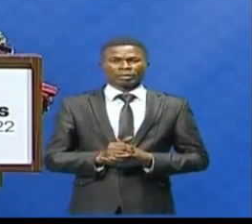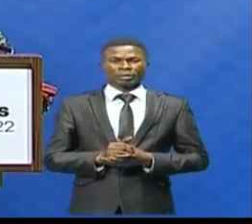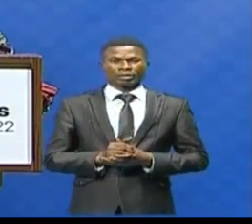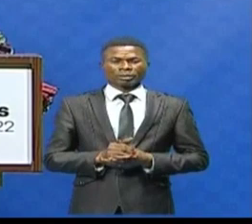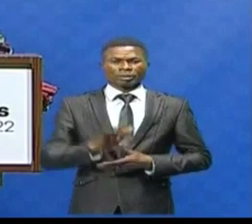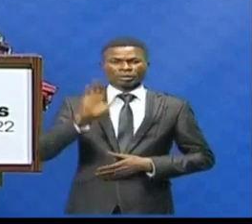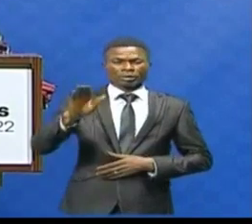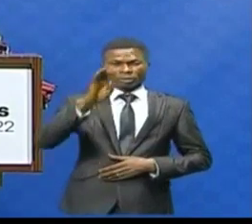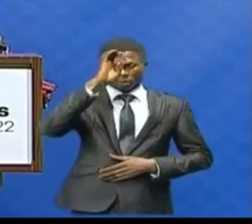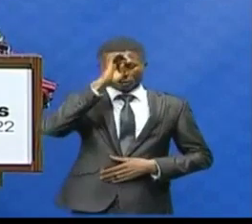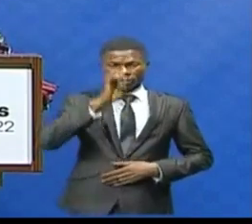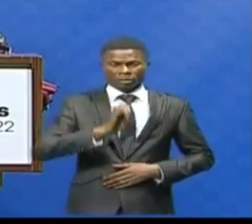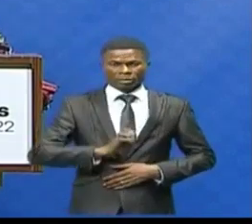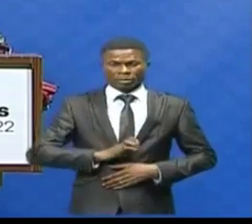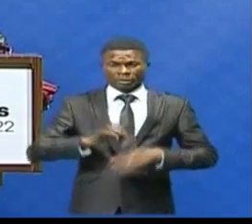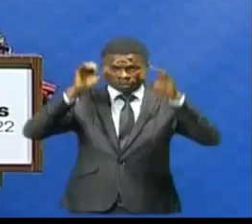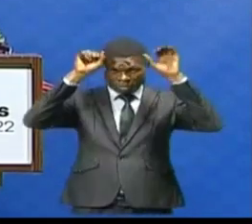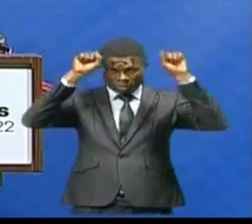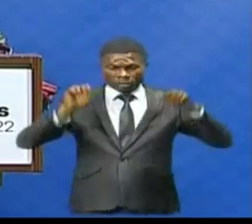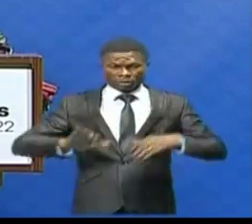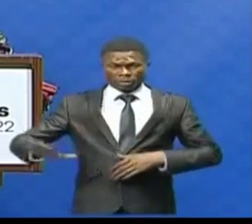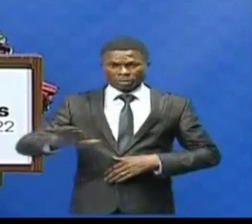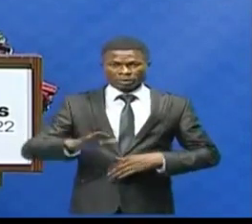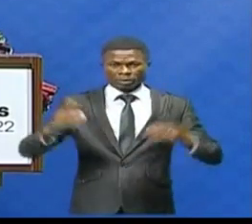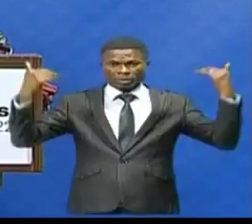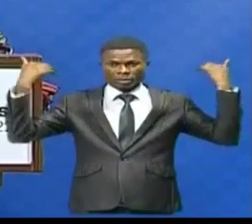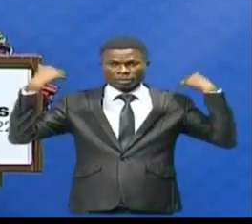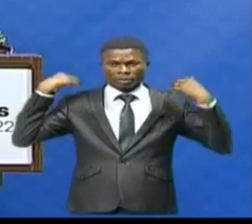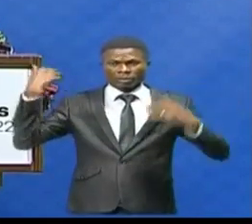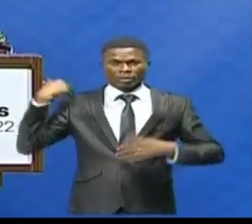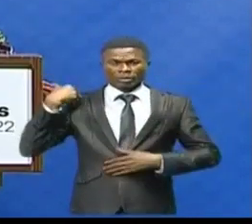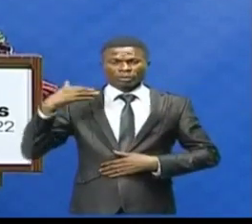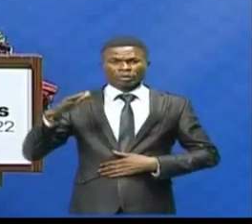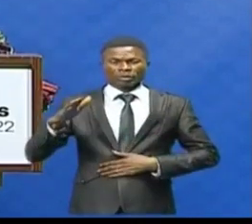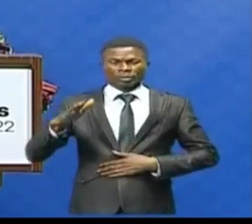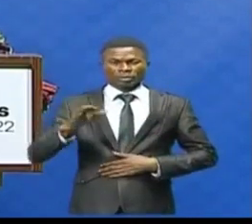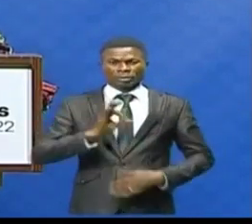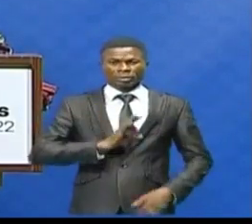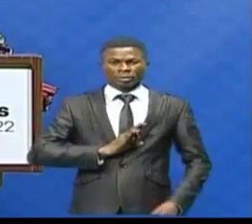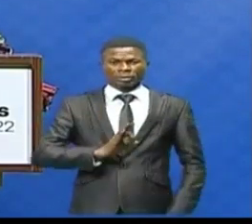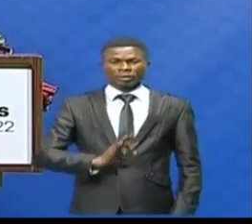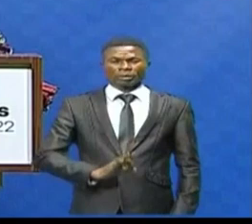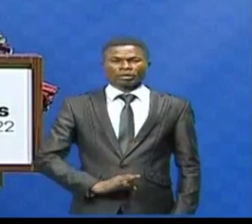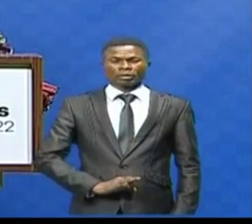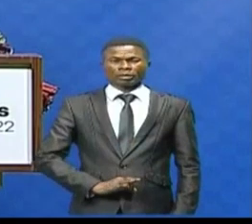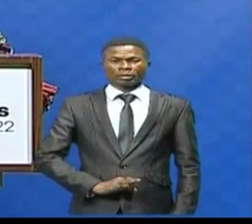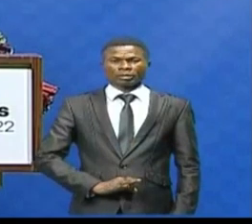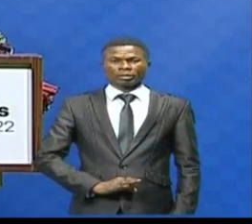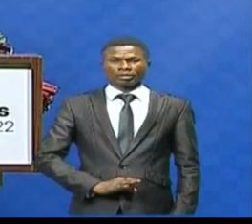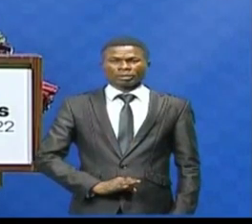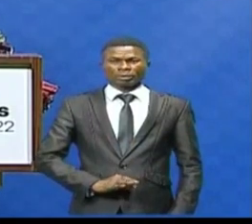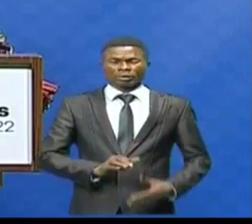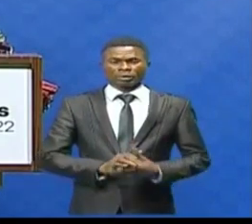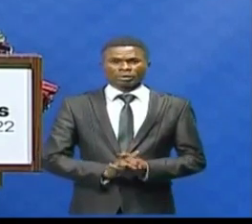son Excellence messieurs le président de la République chef de l'État Félix Antoine Tshisekedi